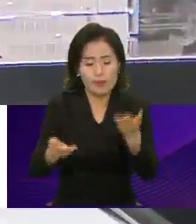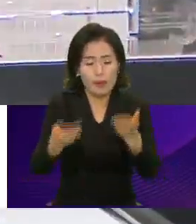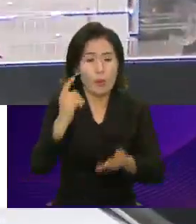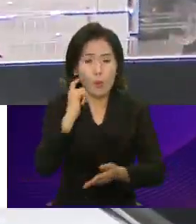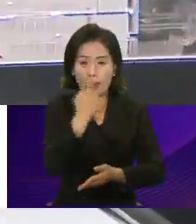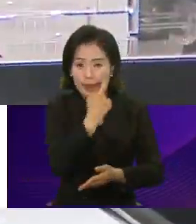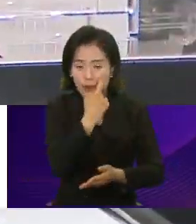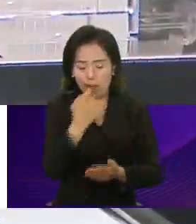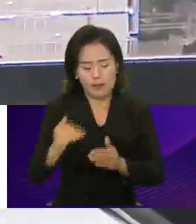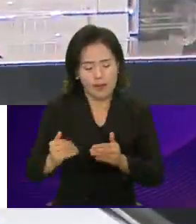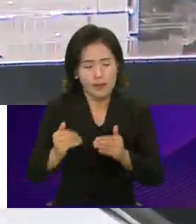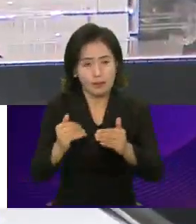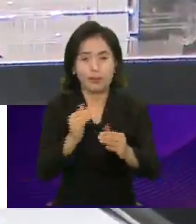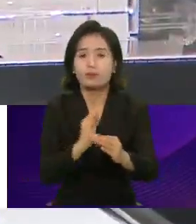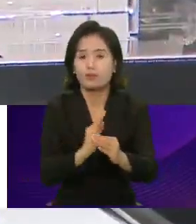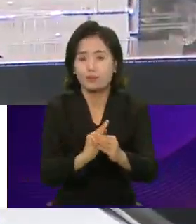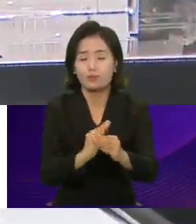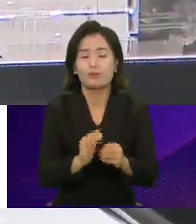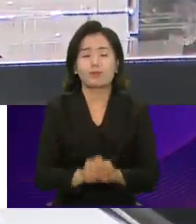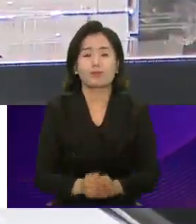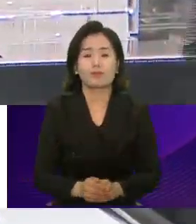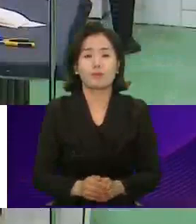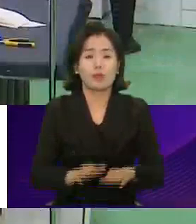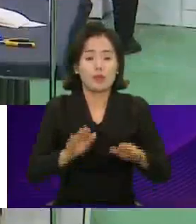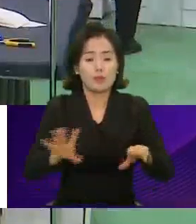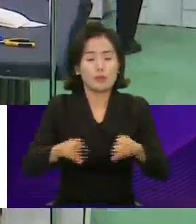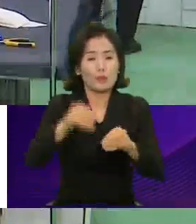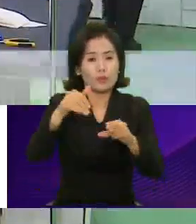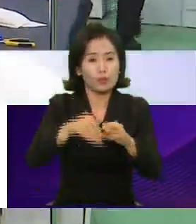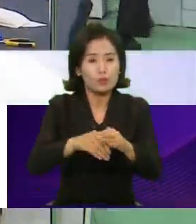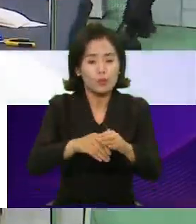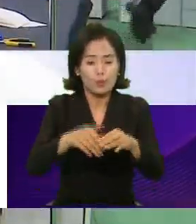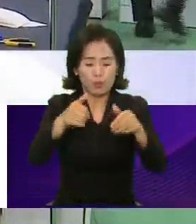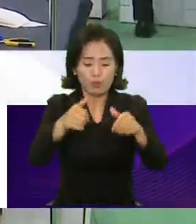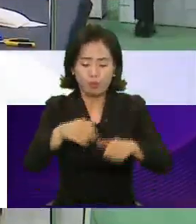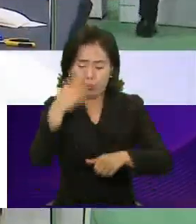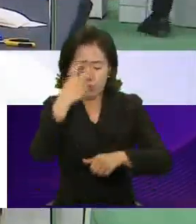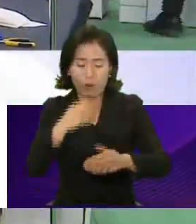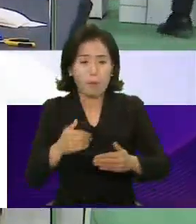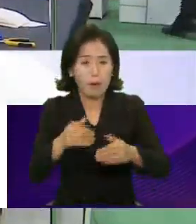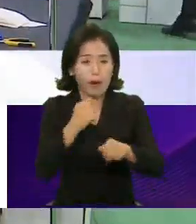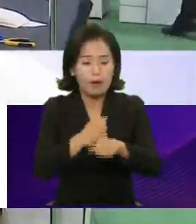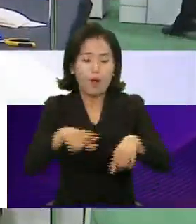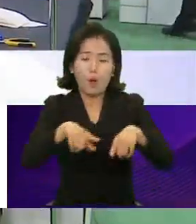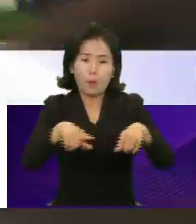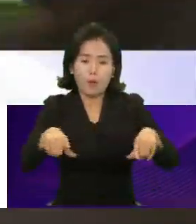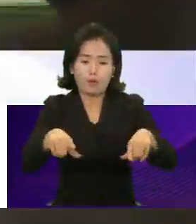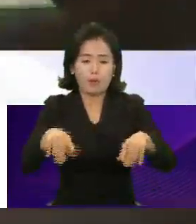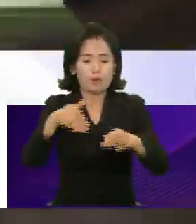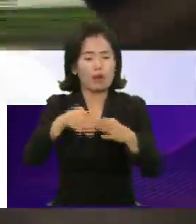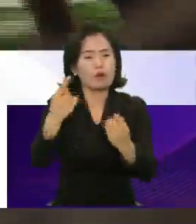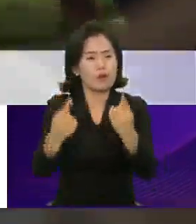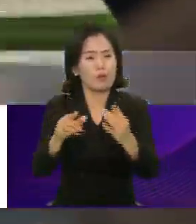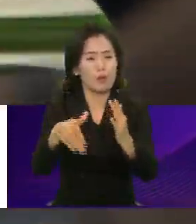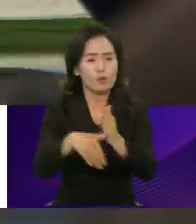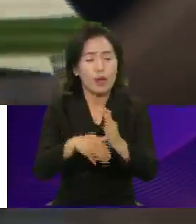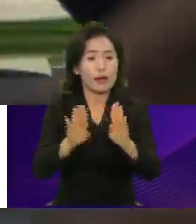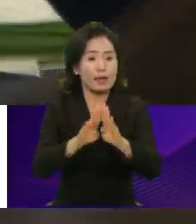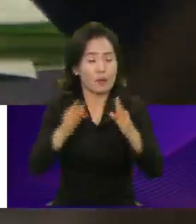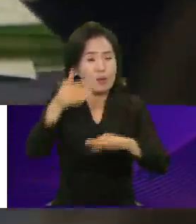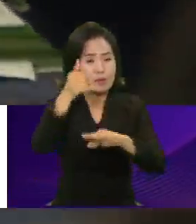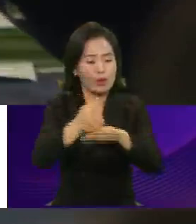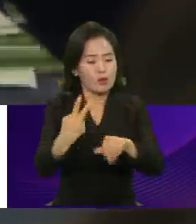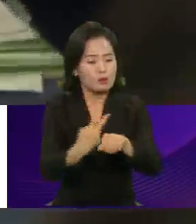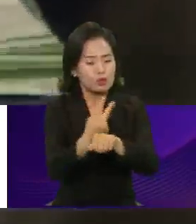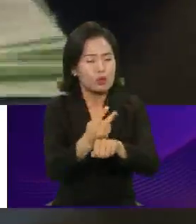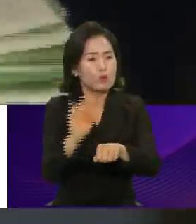등 대조작업도 계속되고 있습니다. 이번 총선에는 수검표 절차가 도입되면서 평소 총선 때보다 개표 결과가 2시간가량